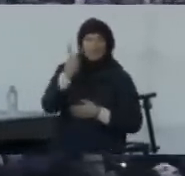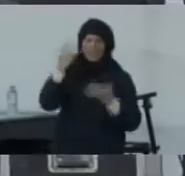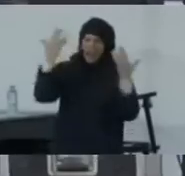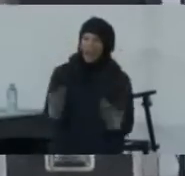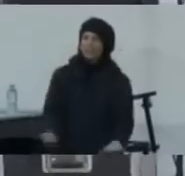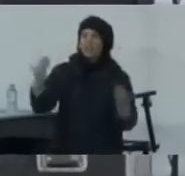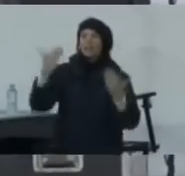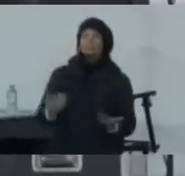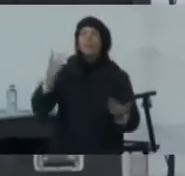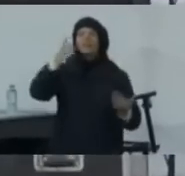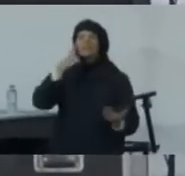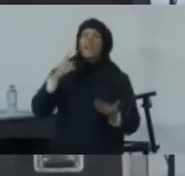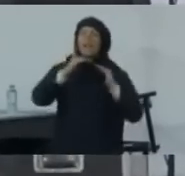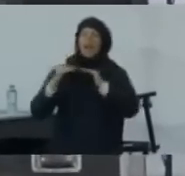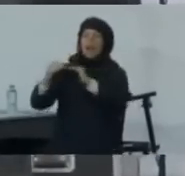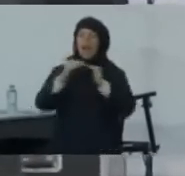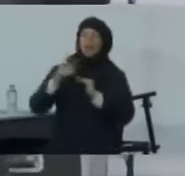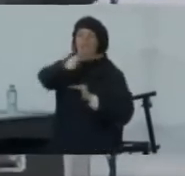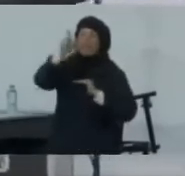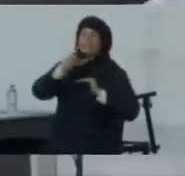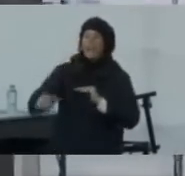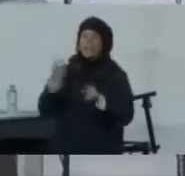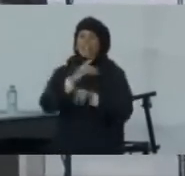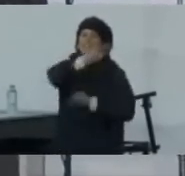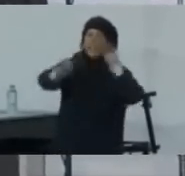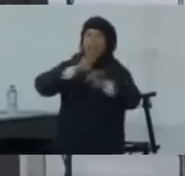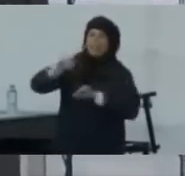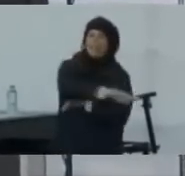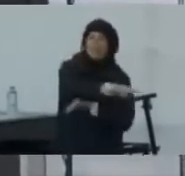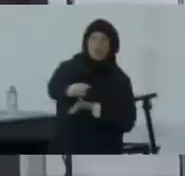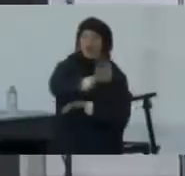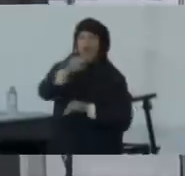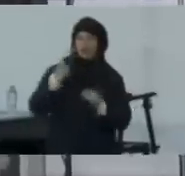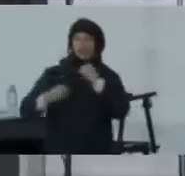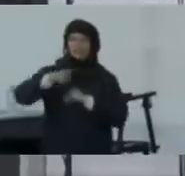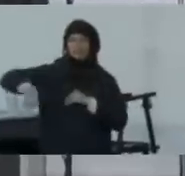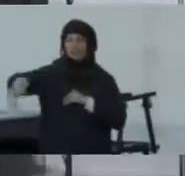voglio vedere adesso se Equitalia andrà a chiederli indietro a loro, invece di andare...